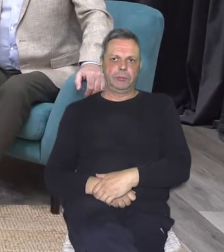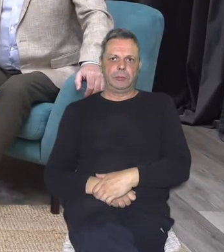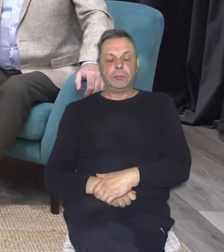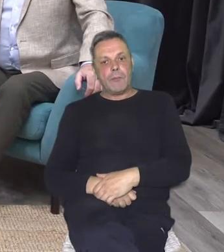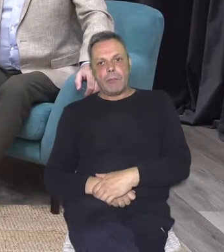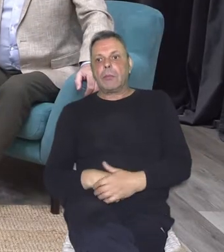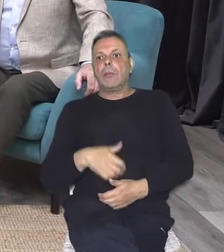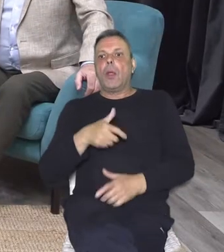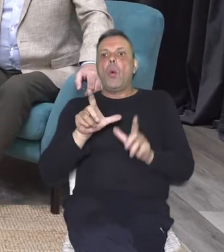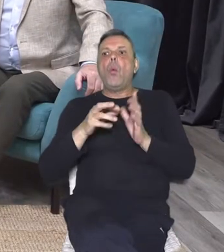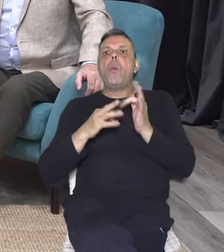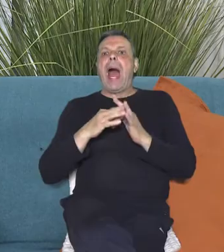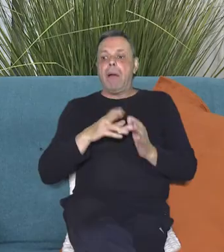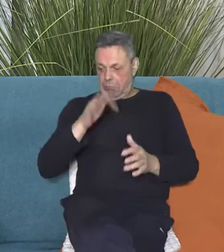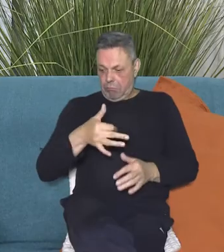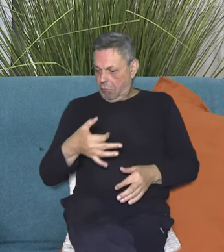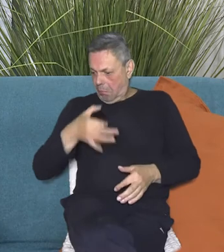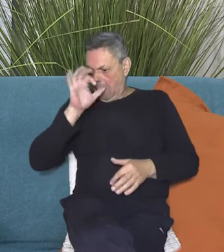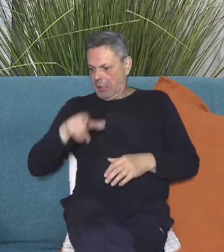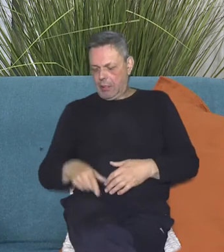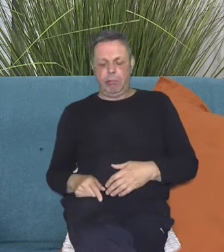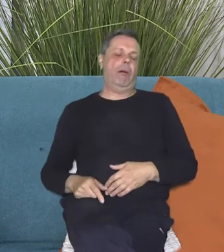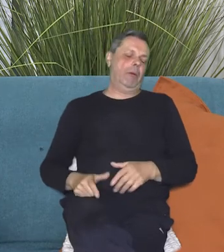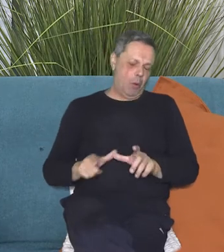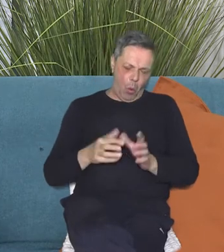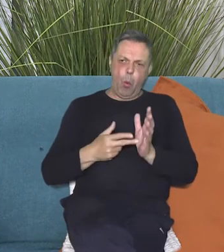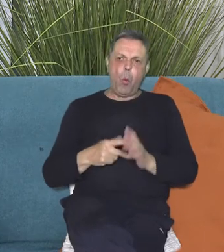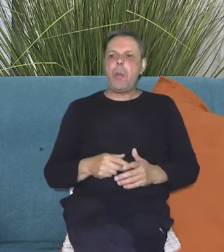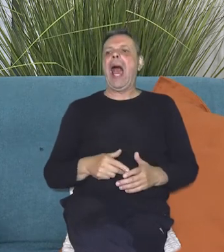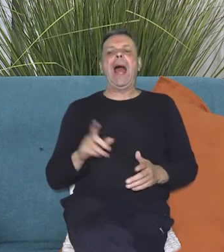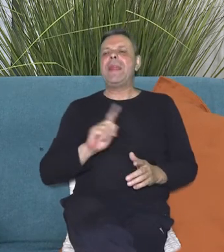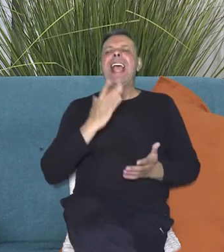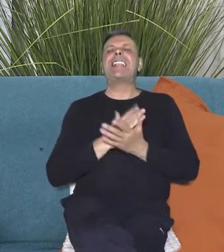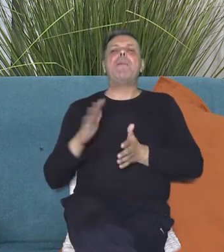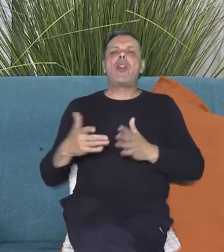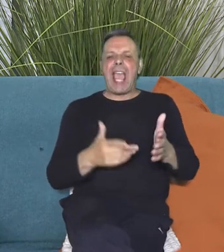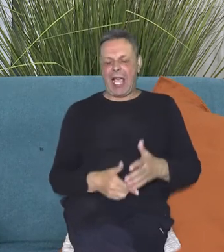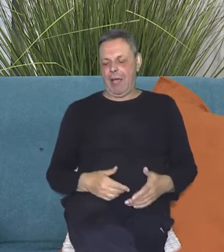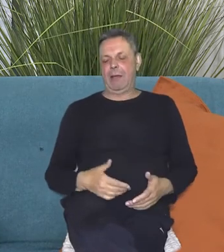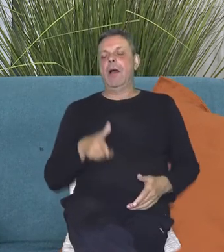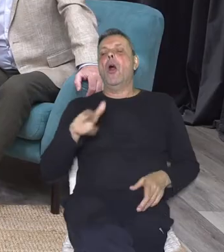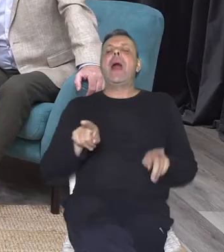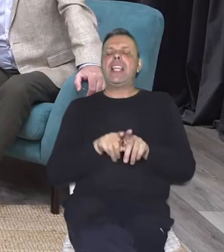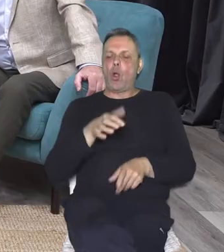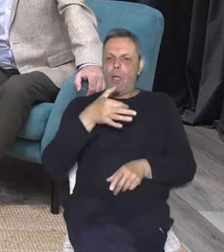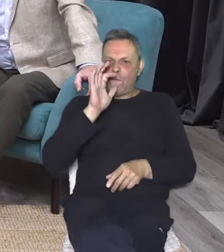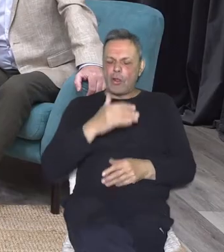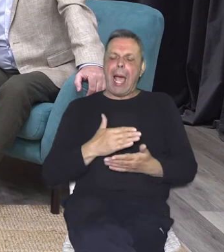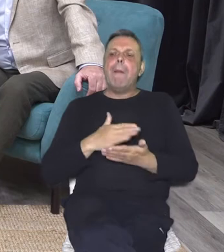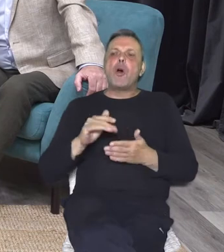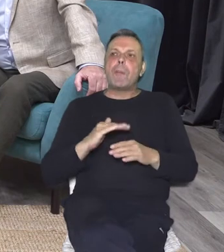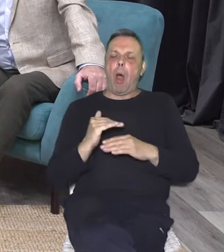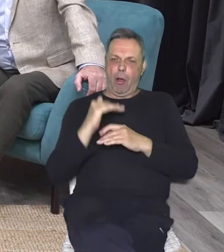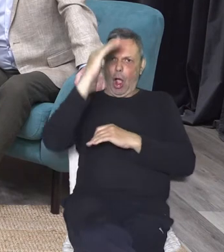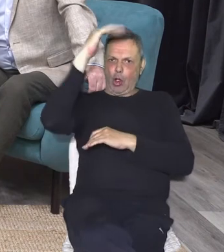Unu se može još uvijek piti? Naravno, Una nije samo rijeka. Una je i voda, jer voda se pije. I posebno u